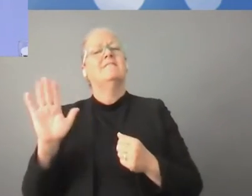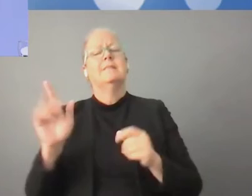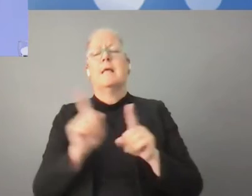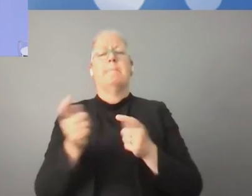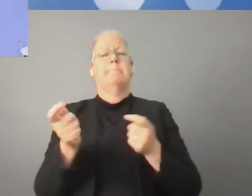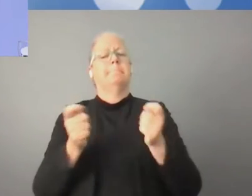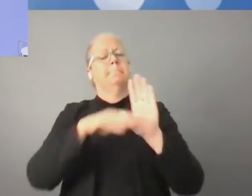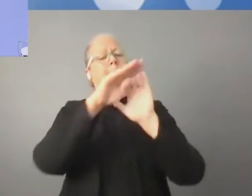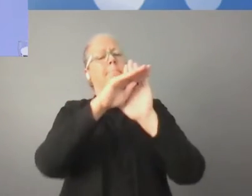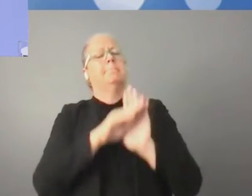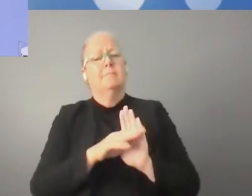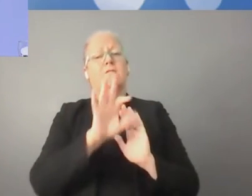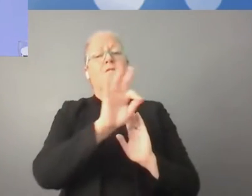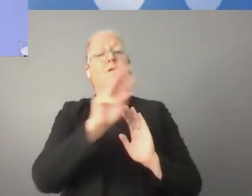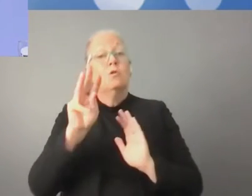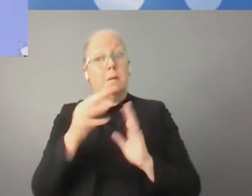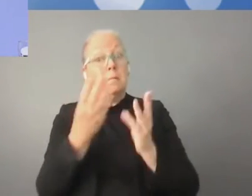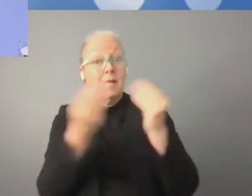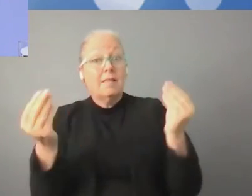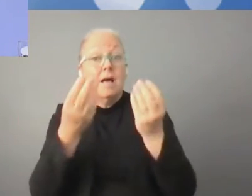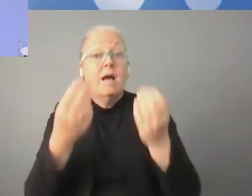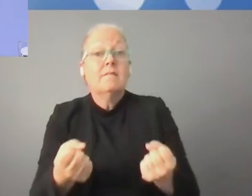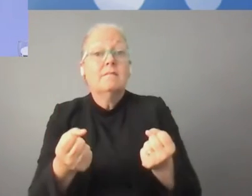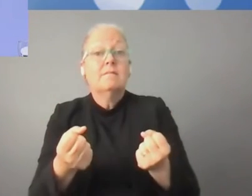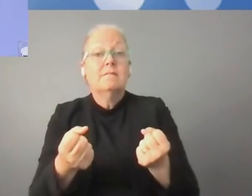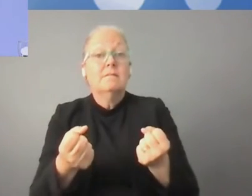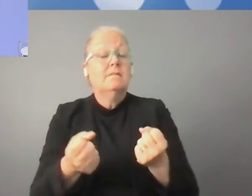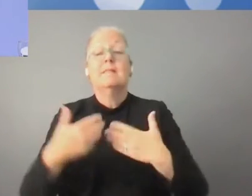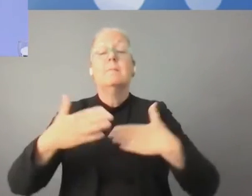Вы спрашивали о рамках регулирования, о